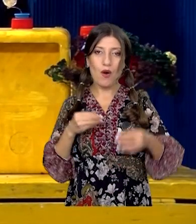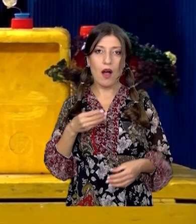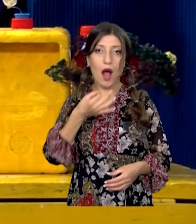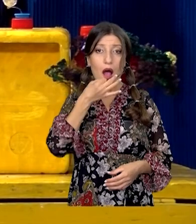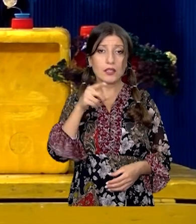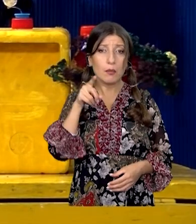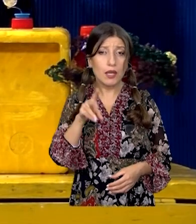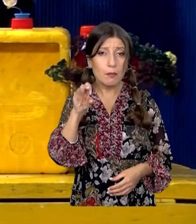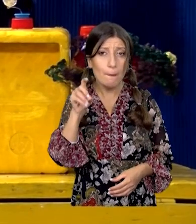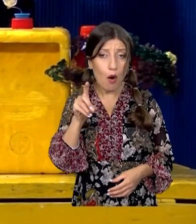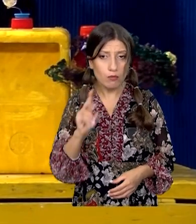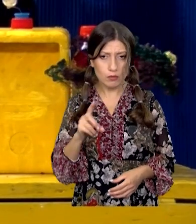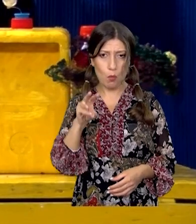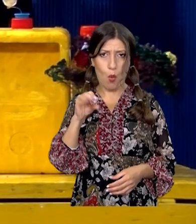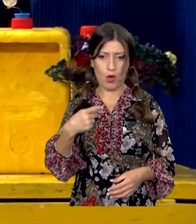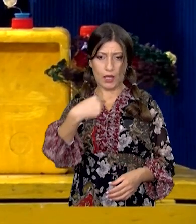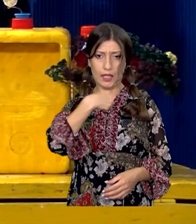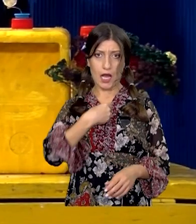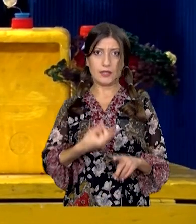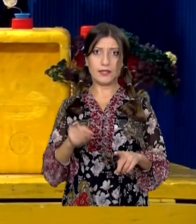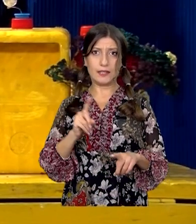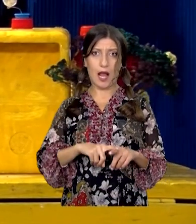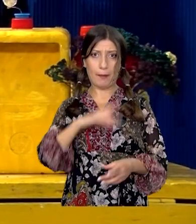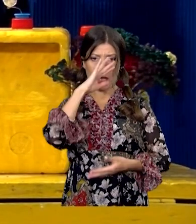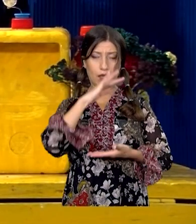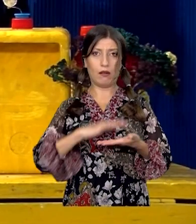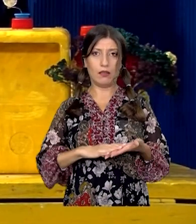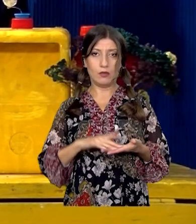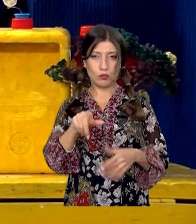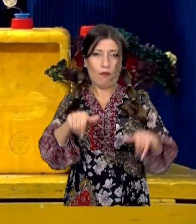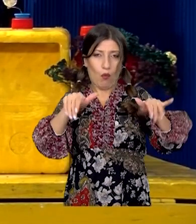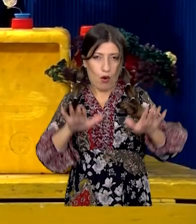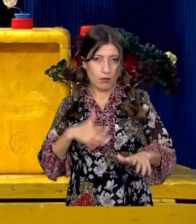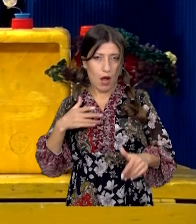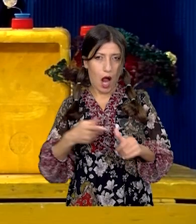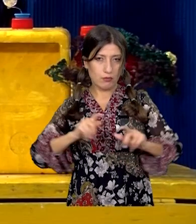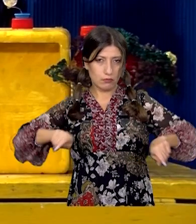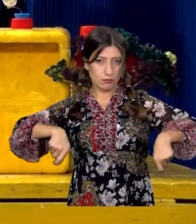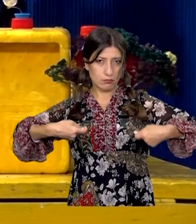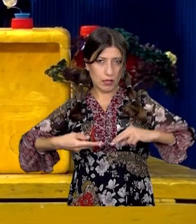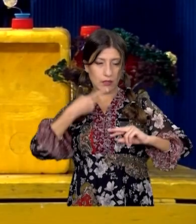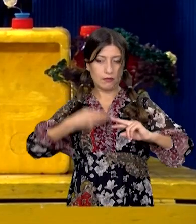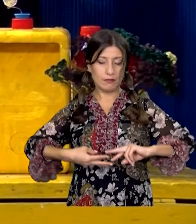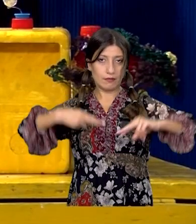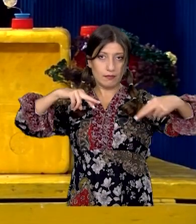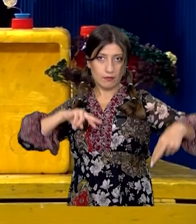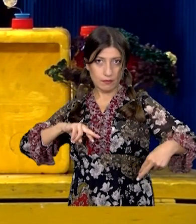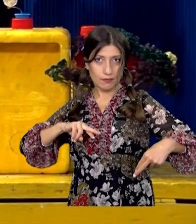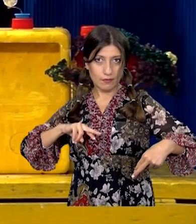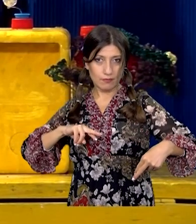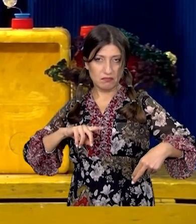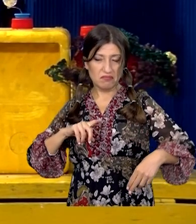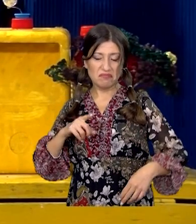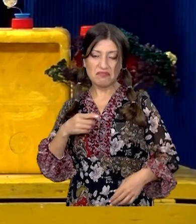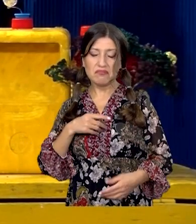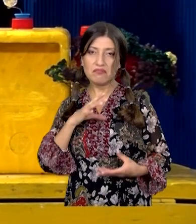քեզ մոխ։ Բայց մոխի ես եմ, շատ կներես։ Ես որոշել ես անունս քեզնով անել, քեզնից